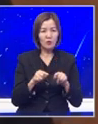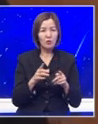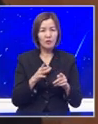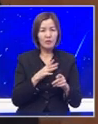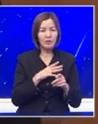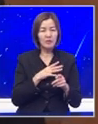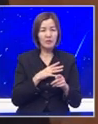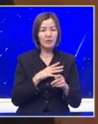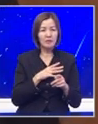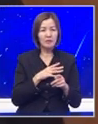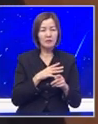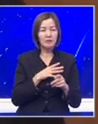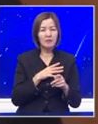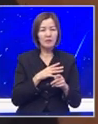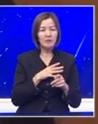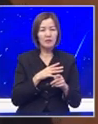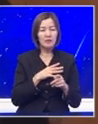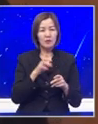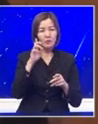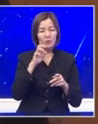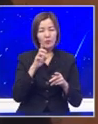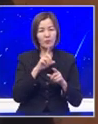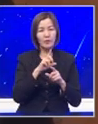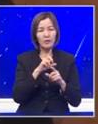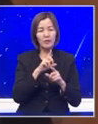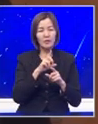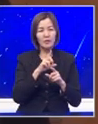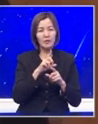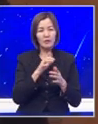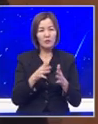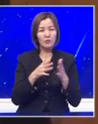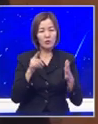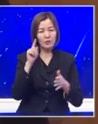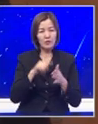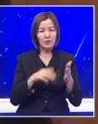жаңағы өкметімізге зор үміт артамыз.